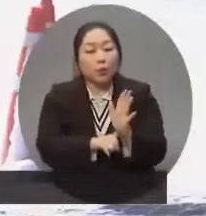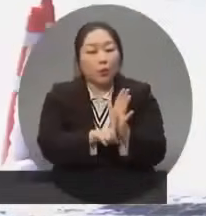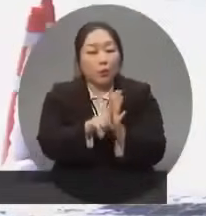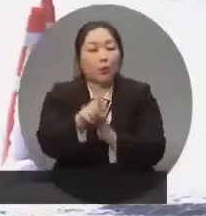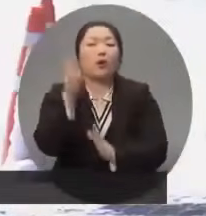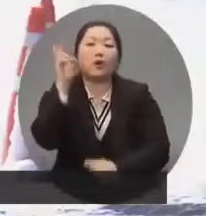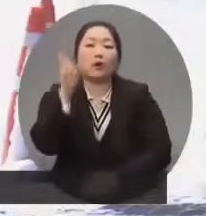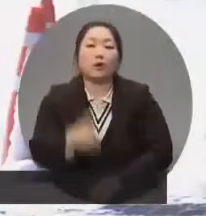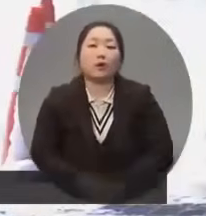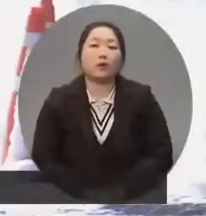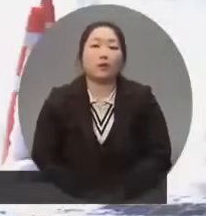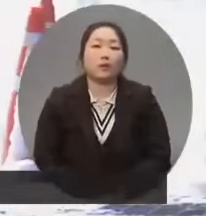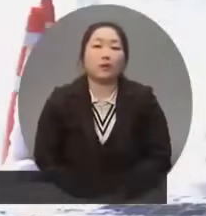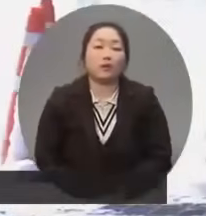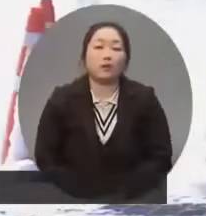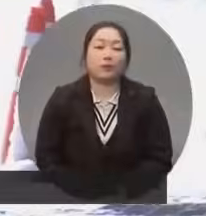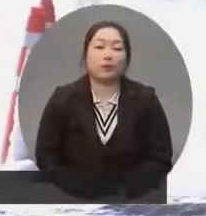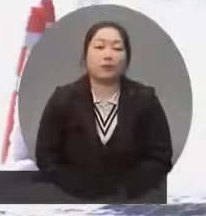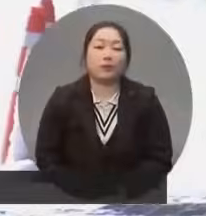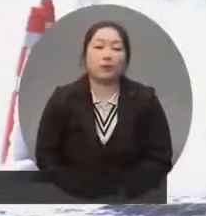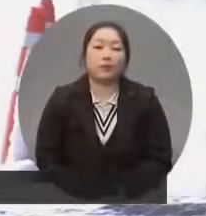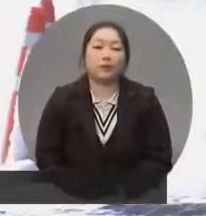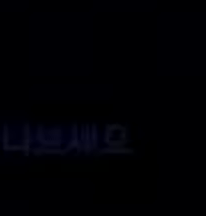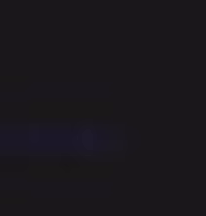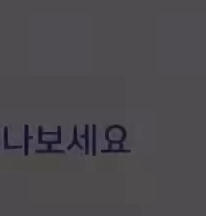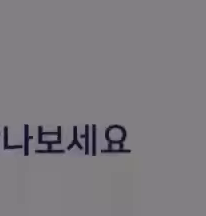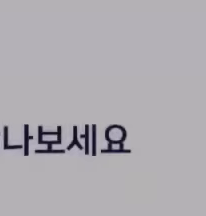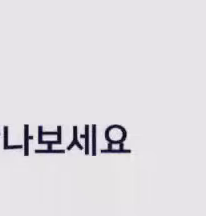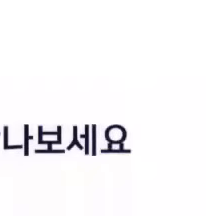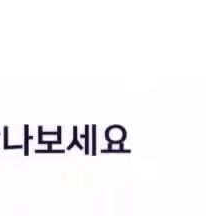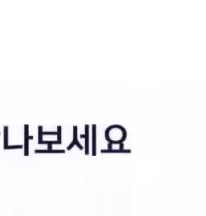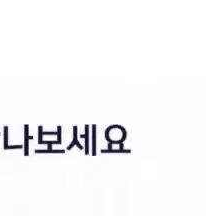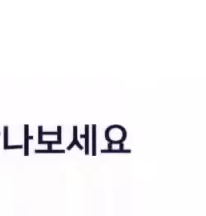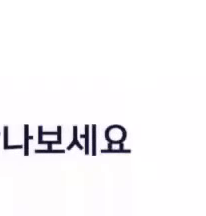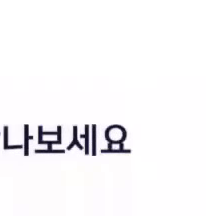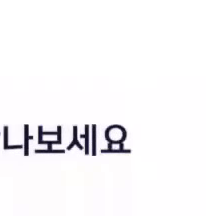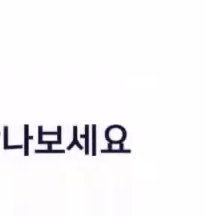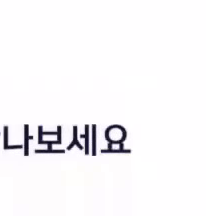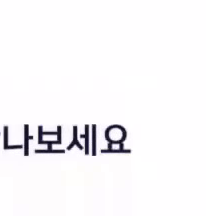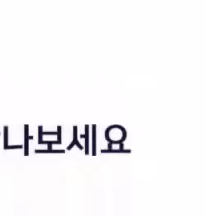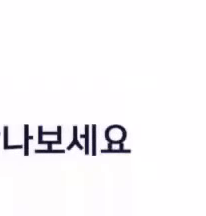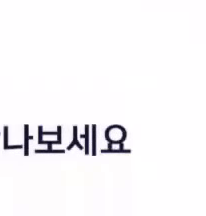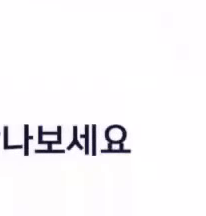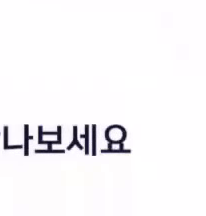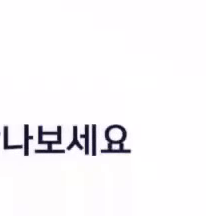것으로 보입니다. MBC 뉴스 이초원입니다.